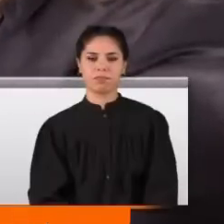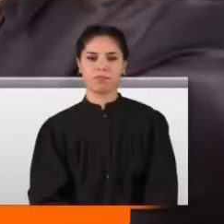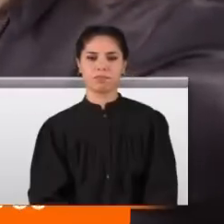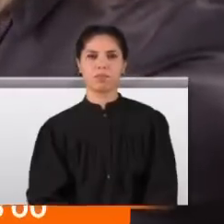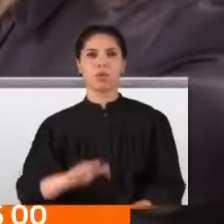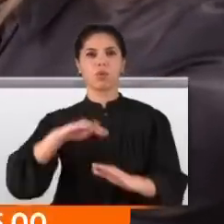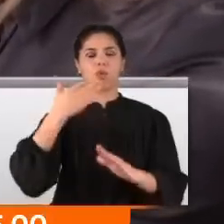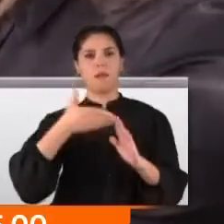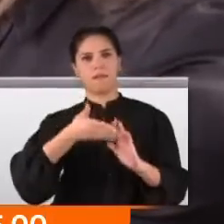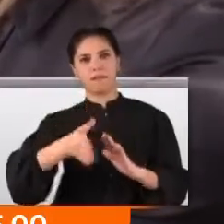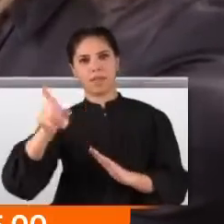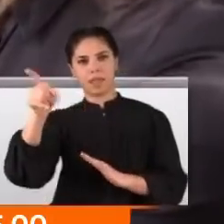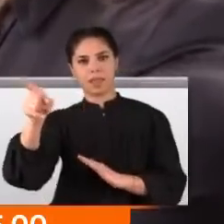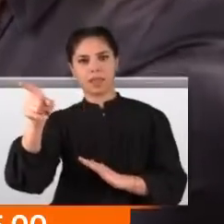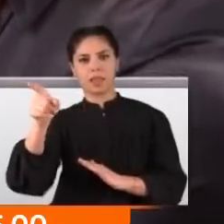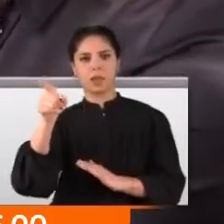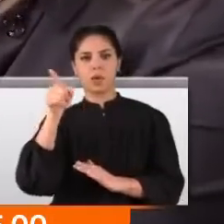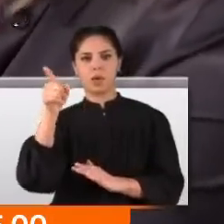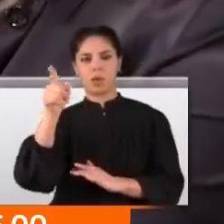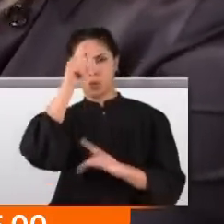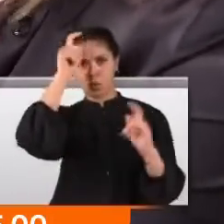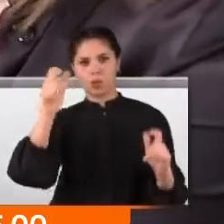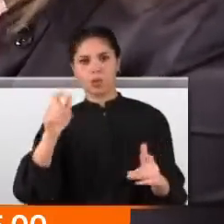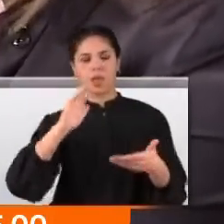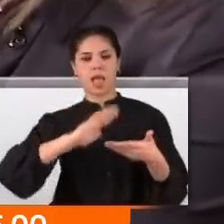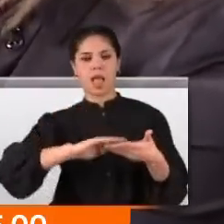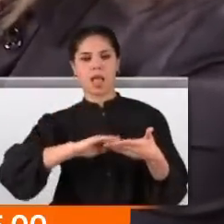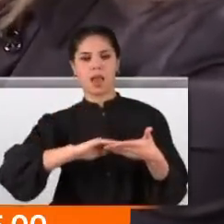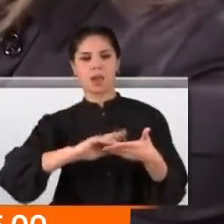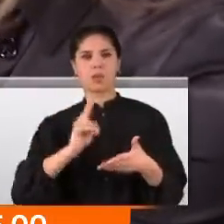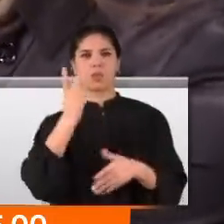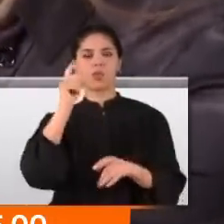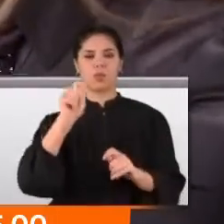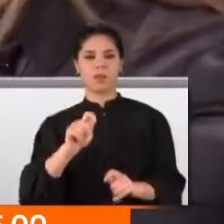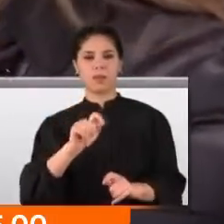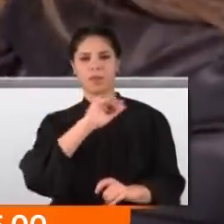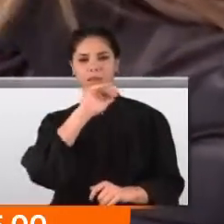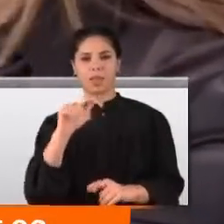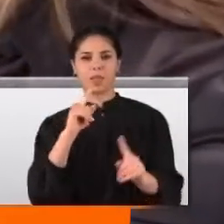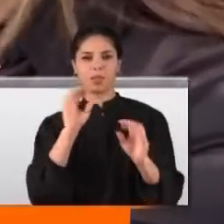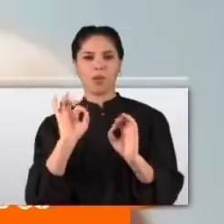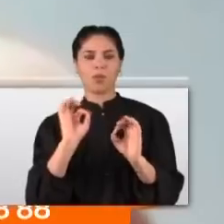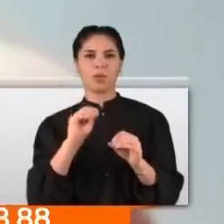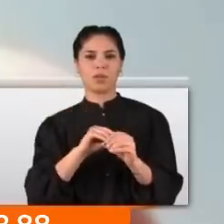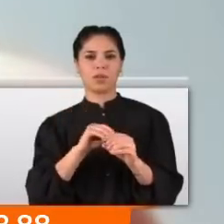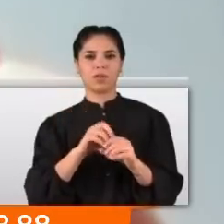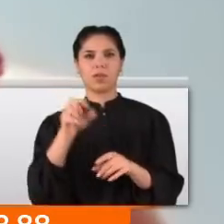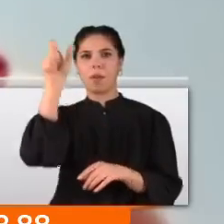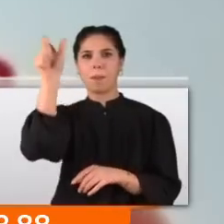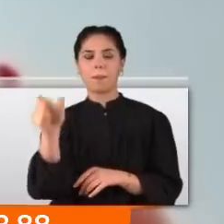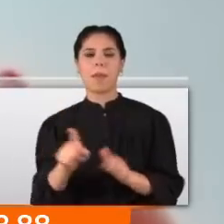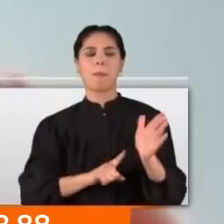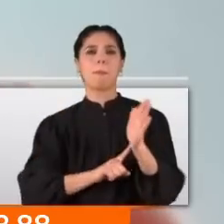Sonra o evden ayrıldı çünkü ona Türkiye'den bir arkadaşı sürpriz yaptı doğum günü için. Pelin başarılı